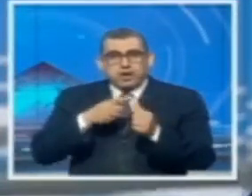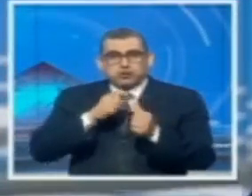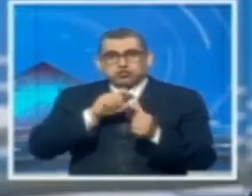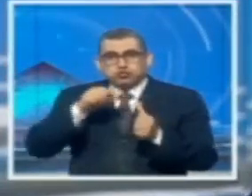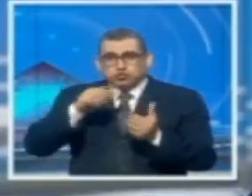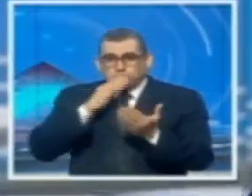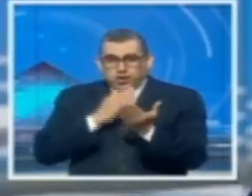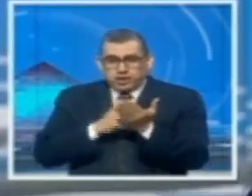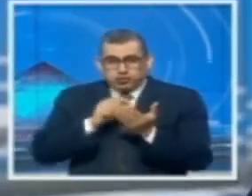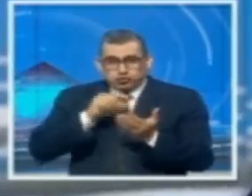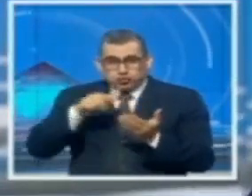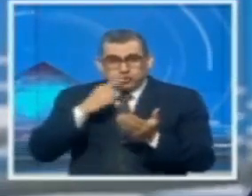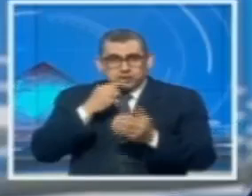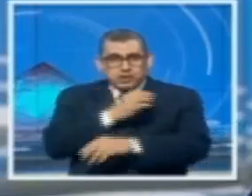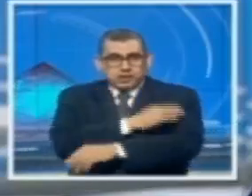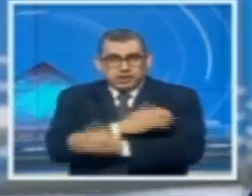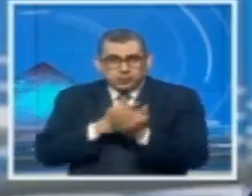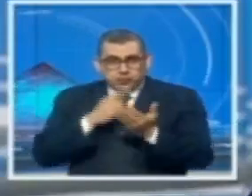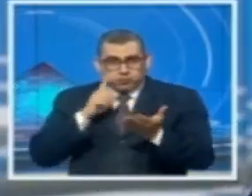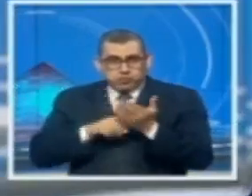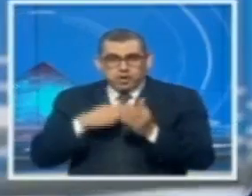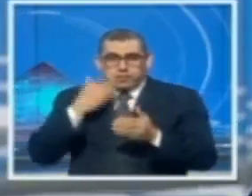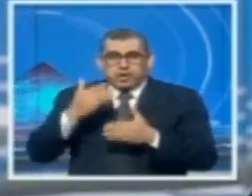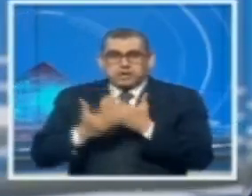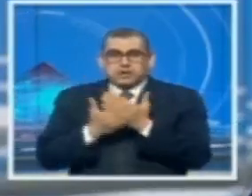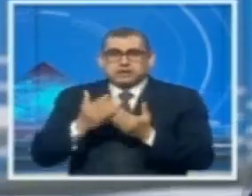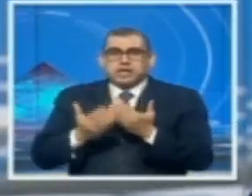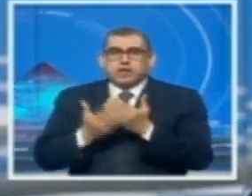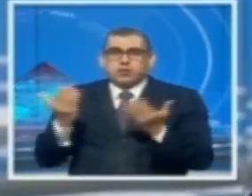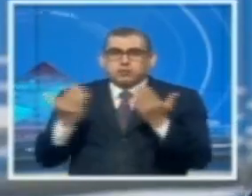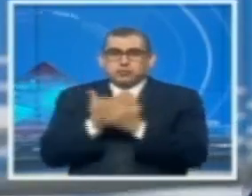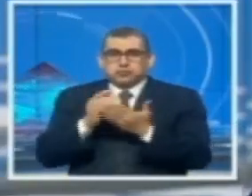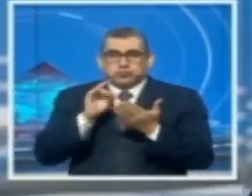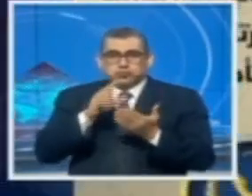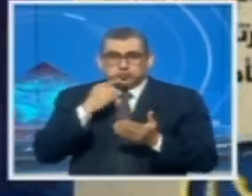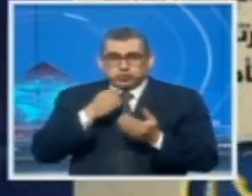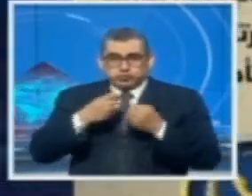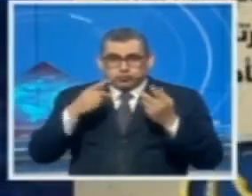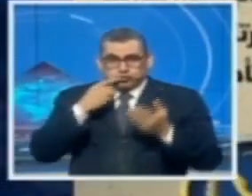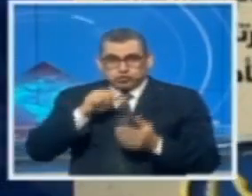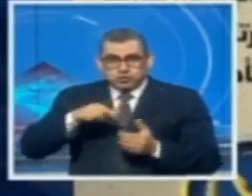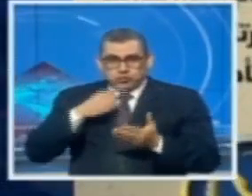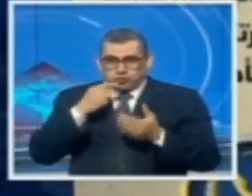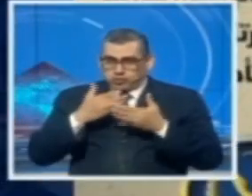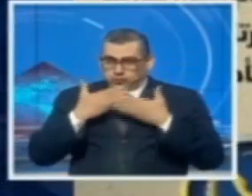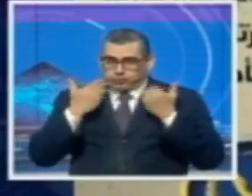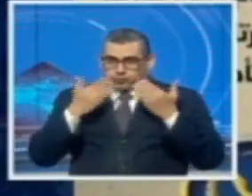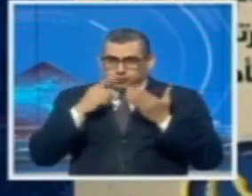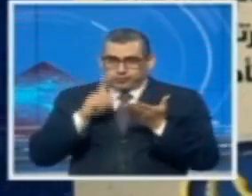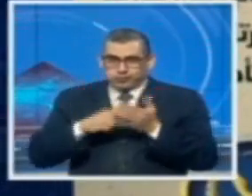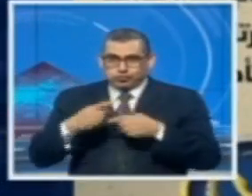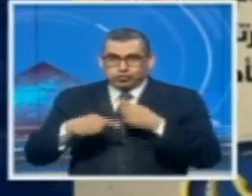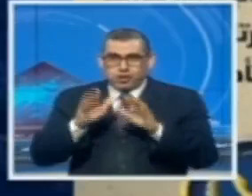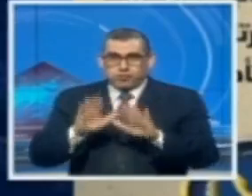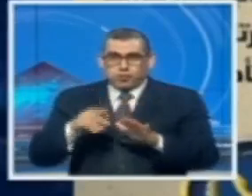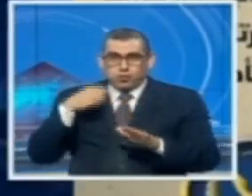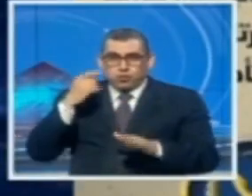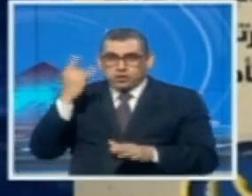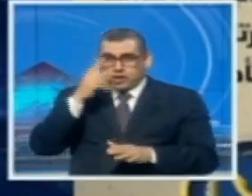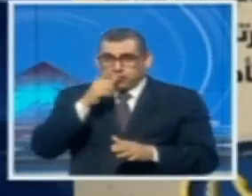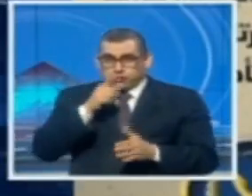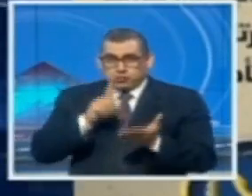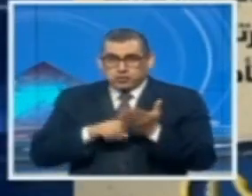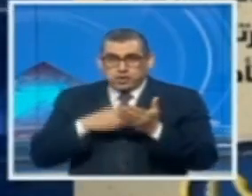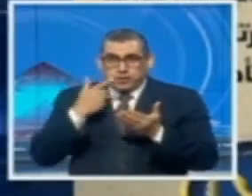ب6 أشهر فقط، وإلزام المواطنين باستخراج إصدارات جديدة عقب انقضاء تلك المدة. من جانبها، أكدت وزارة الداخلية أنه